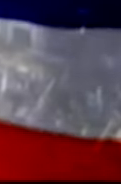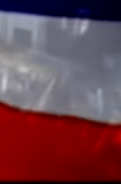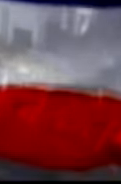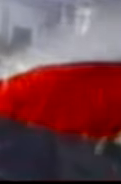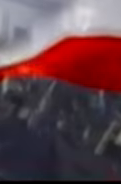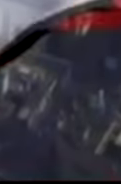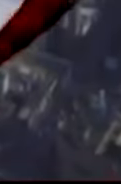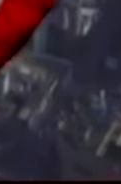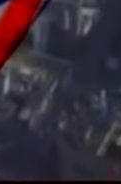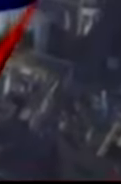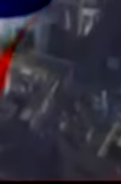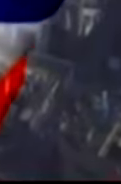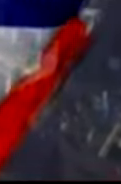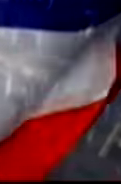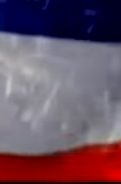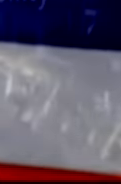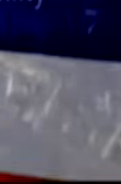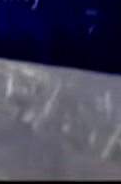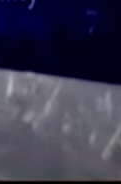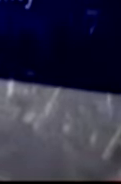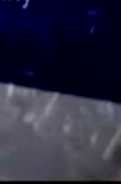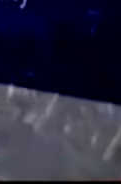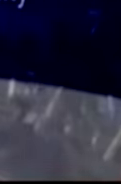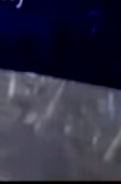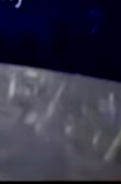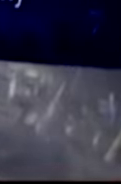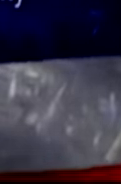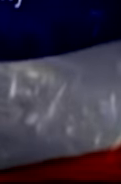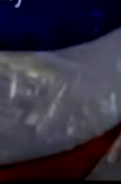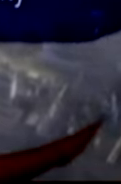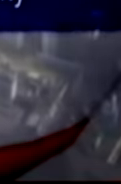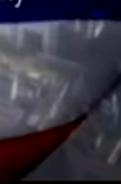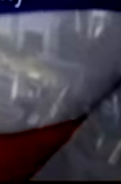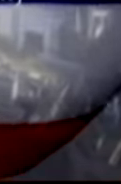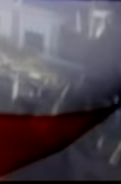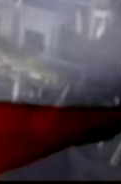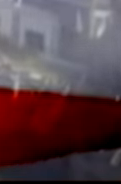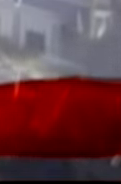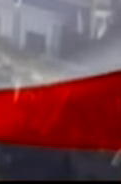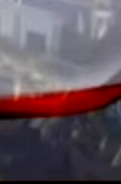วเราพร้อมก้าวไปประเทศพันธุ์ของประชาชน